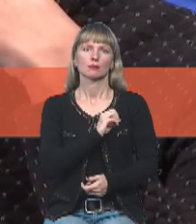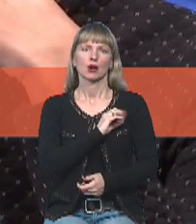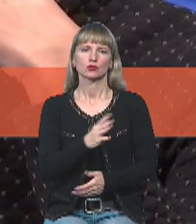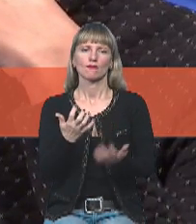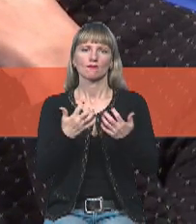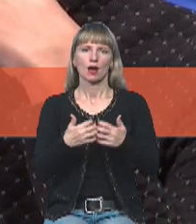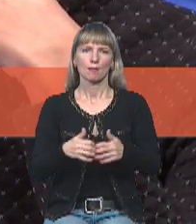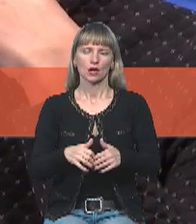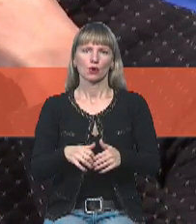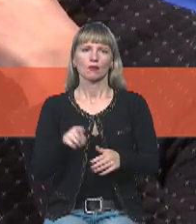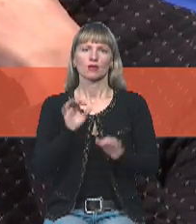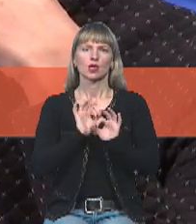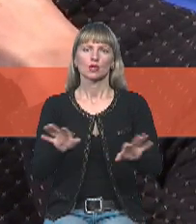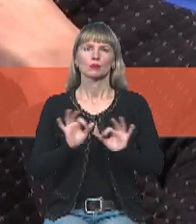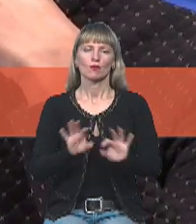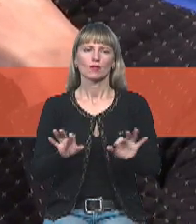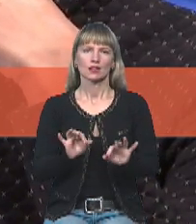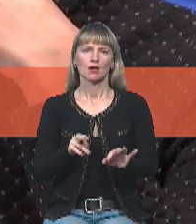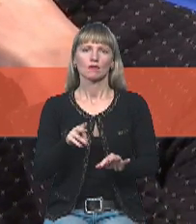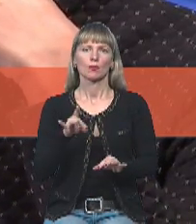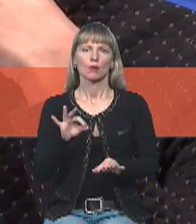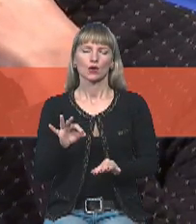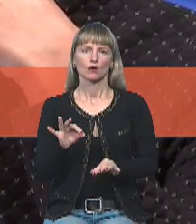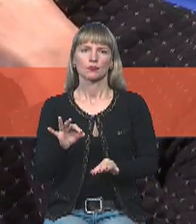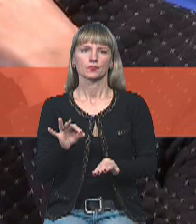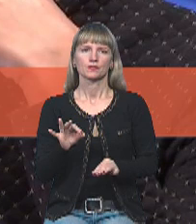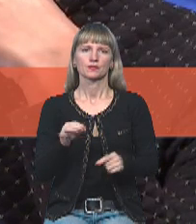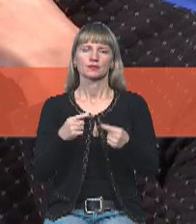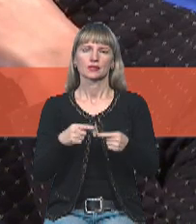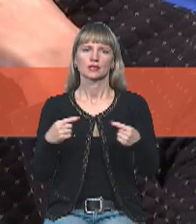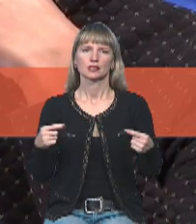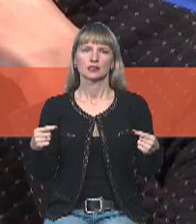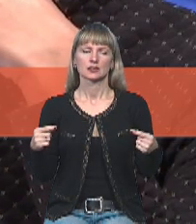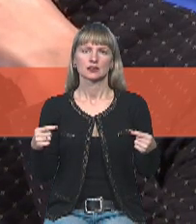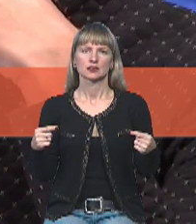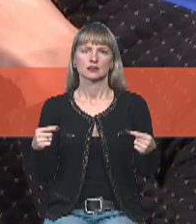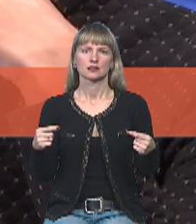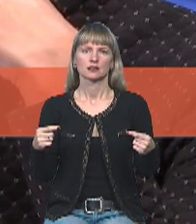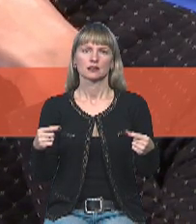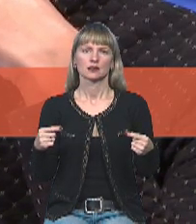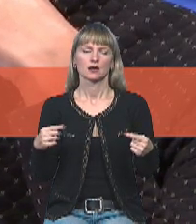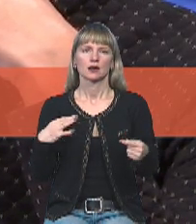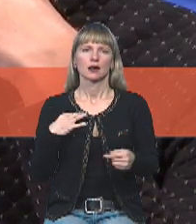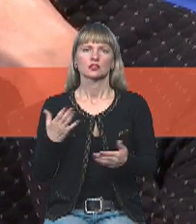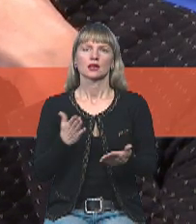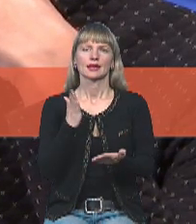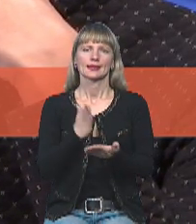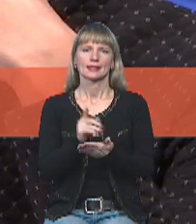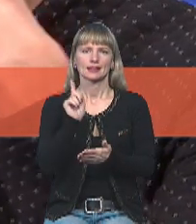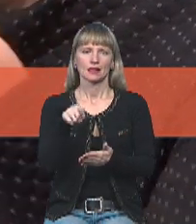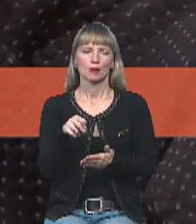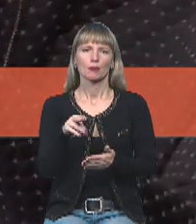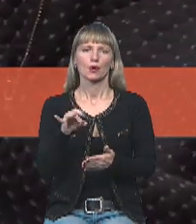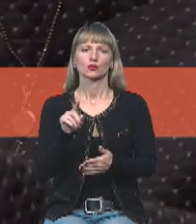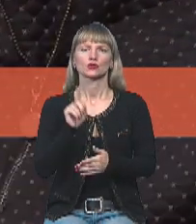збагачувальну фабрику. Він нам розповідав про різні речі, які відбуваються там, про